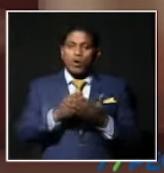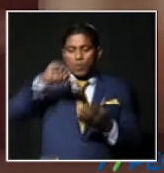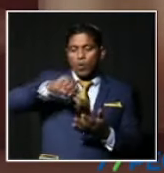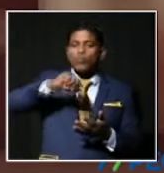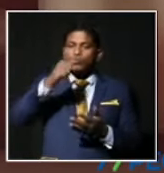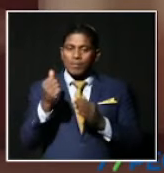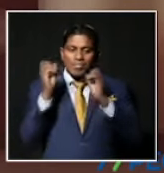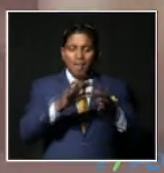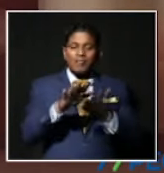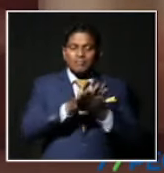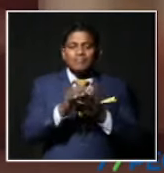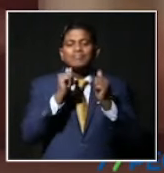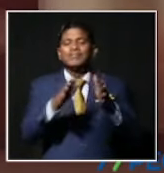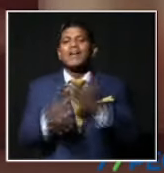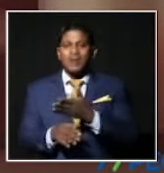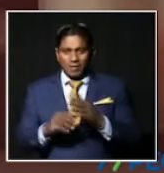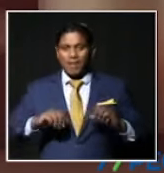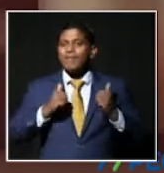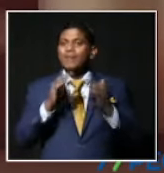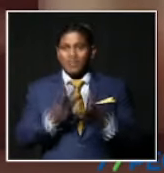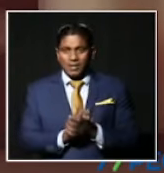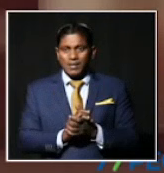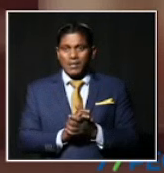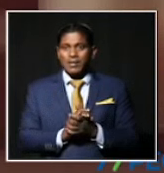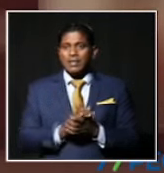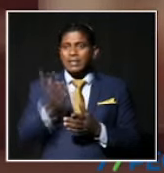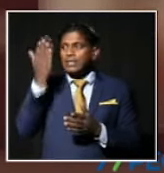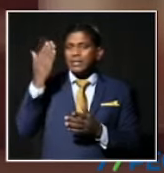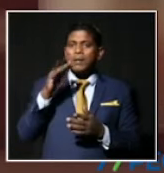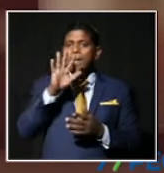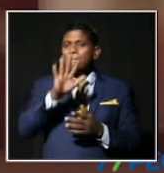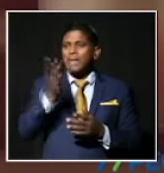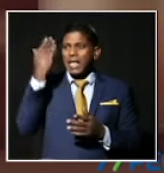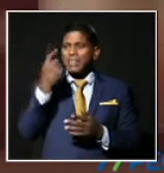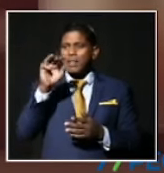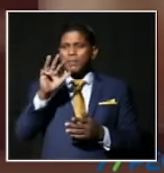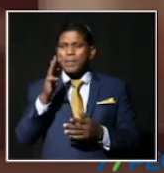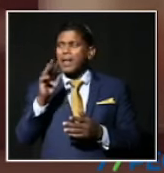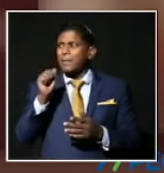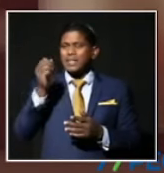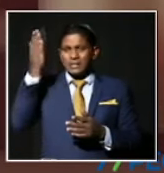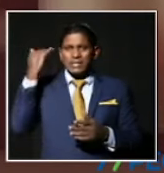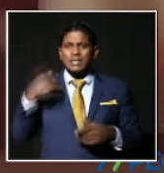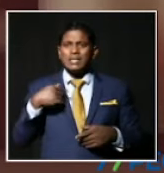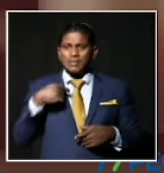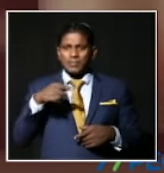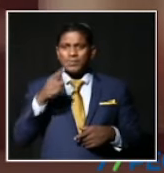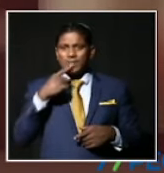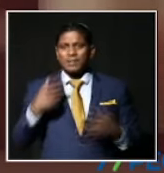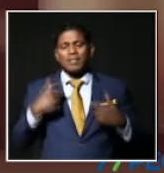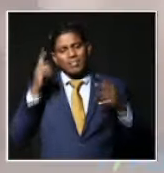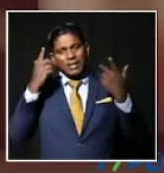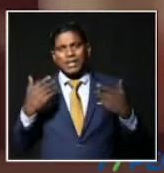තිනවා. ඒගොල්ලෝ හොඳින් ජීවත් වෙනවා. දැන් මෙතුමා නම මේ 50 ගණන් වල කරද්දී මම මේ නිදාගෙනද හිටියේ කියලා. 50 ගණන් වලදී වෙන ඒවා ගැන මම දන්නෙත් නැ